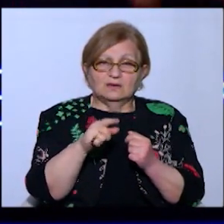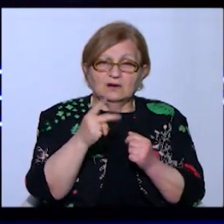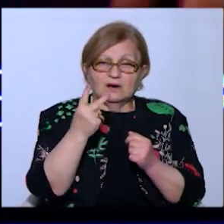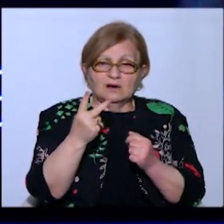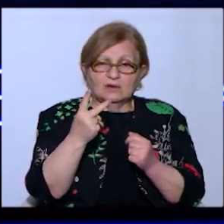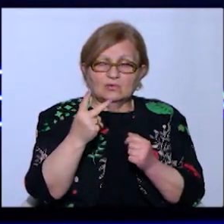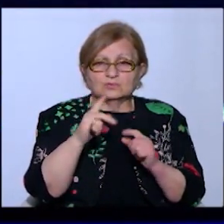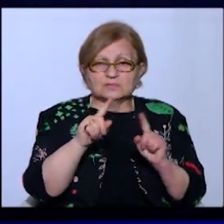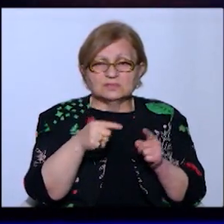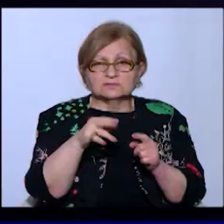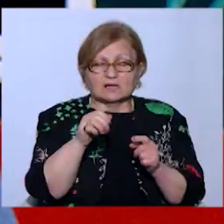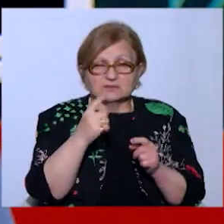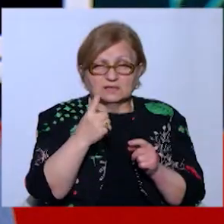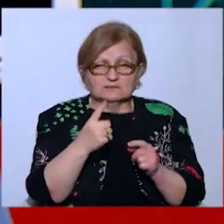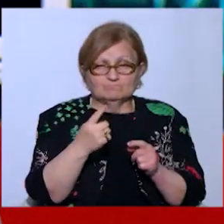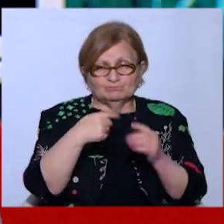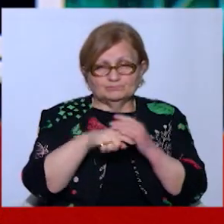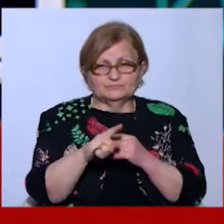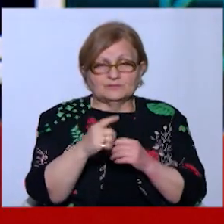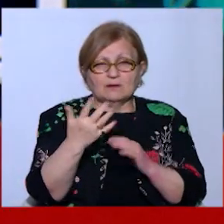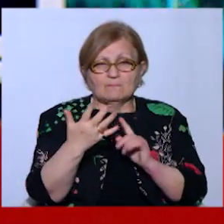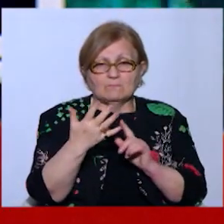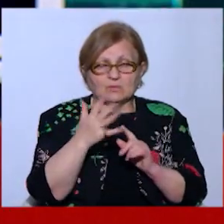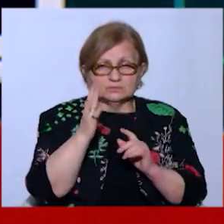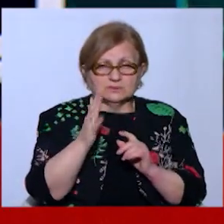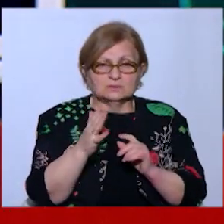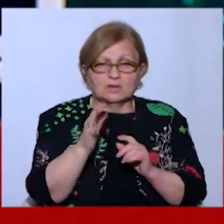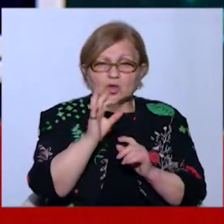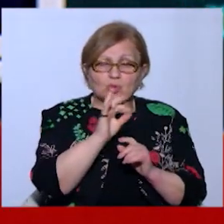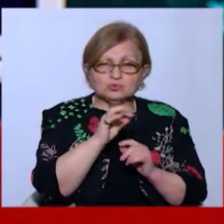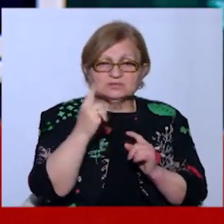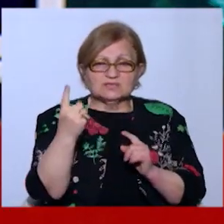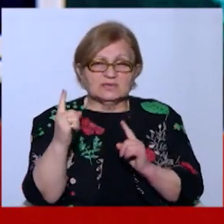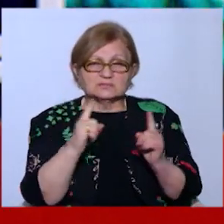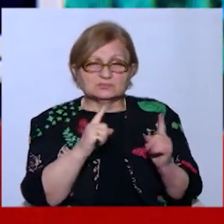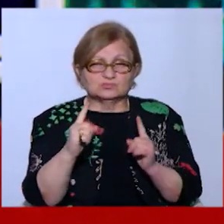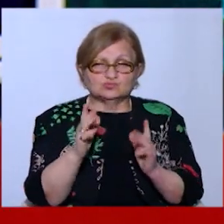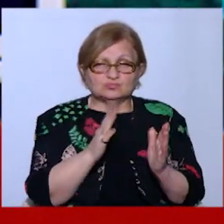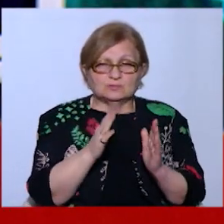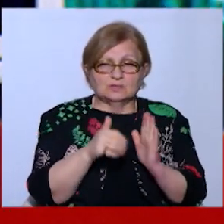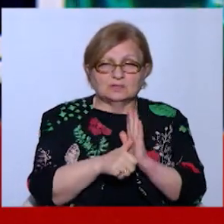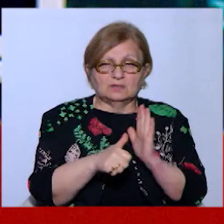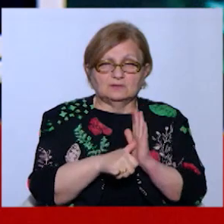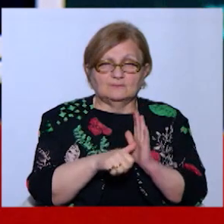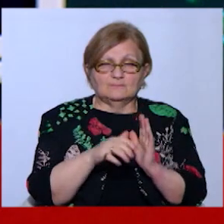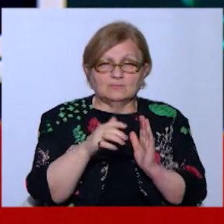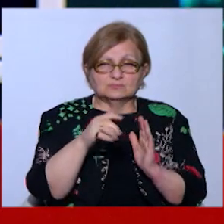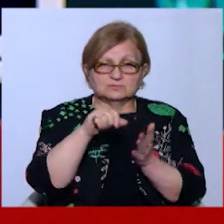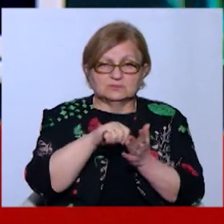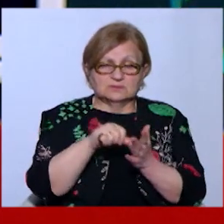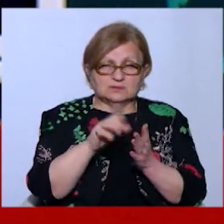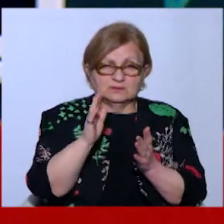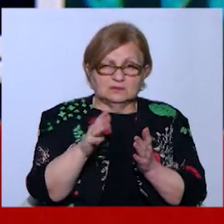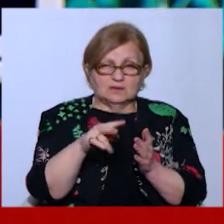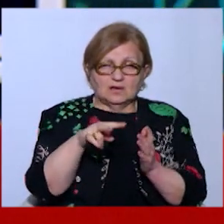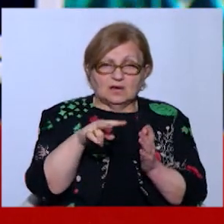2-დან 1 და A5 მე5 წევრი აუცილებლად 0-სა და 1 შორის იქნება. შესაბამისად მე6 წევრი ეს იქნება